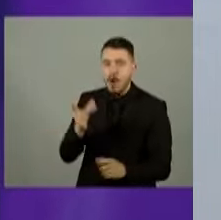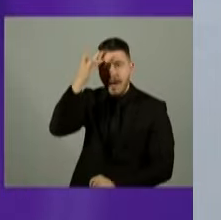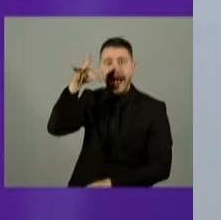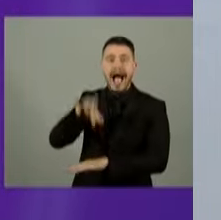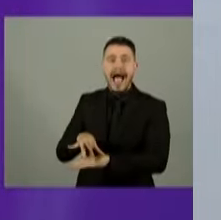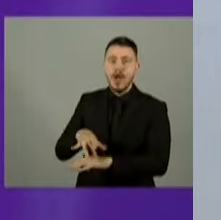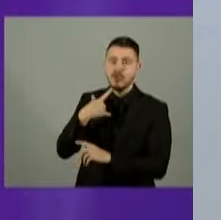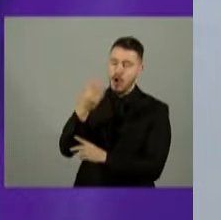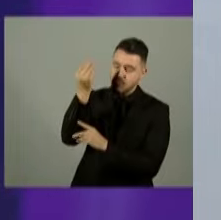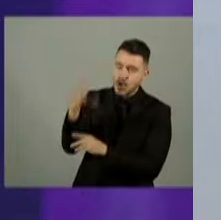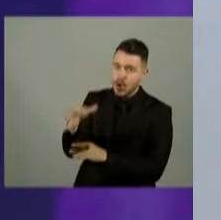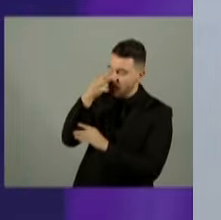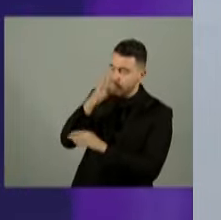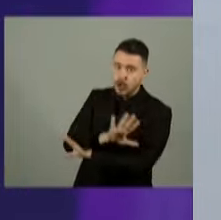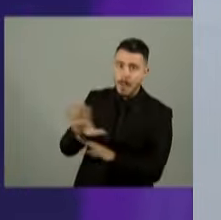Κασελάκη?